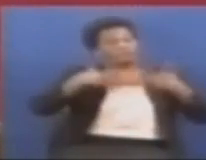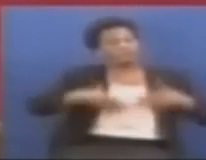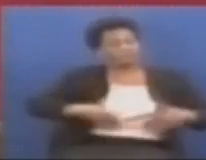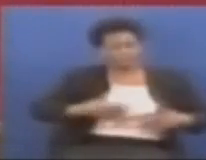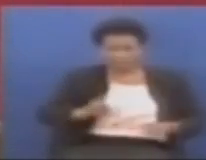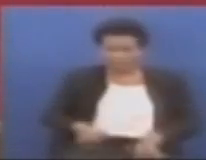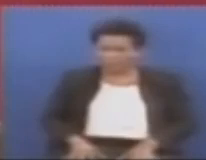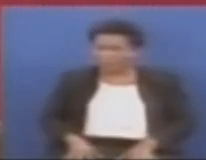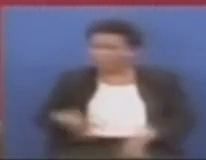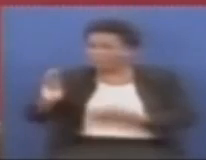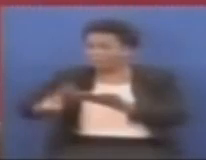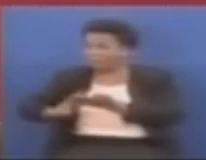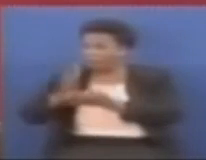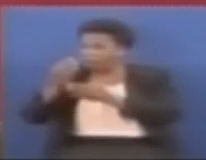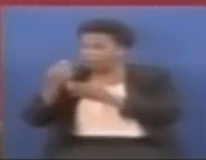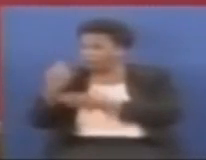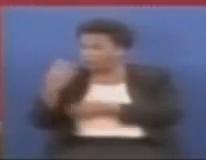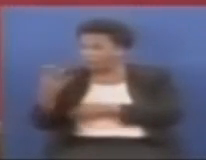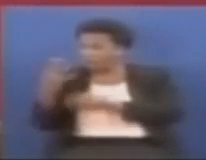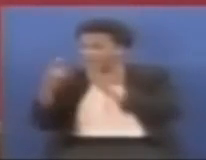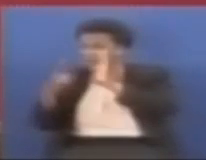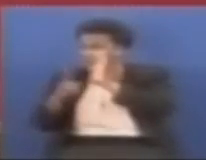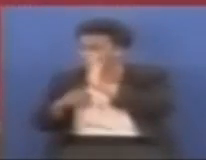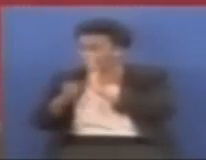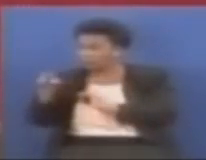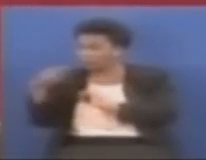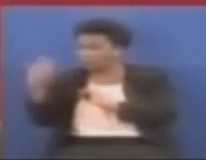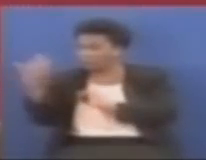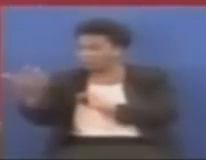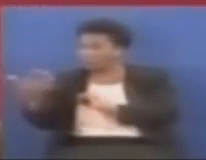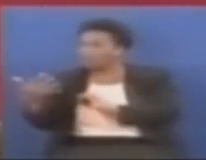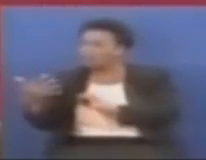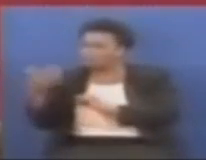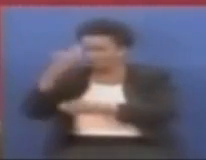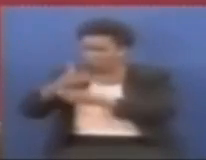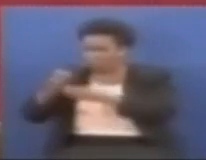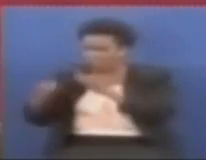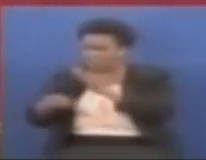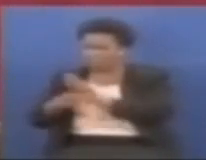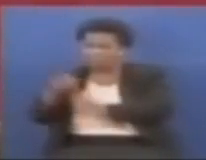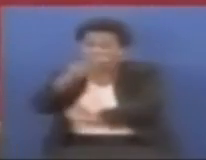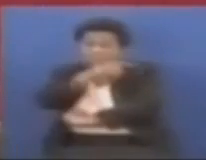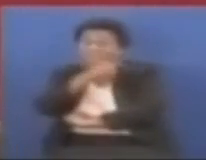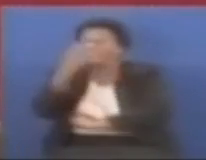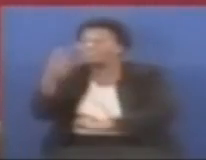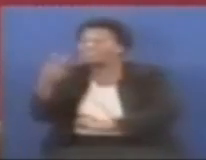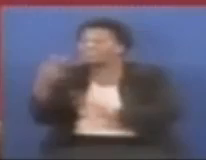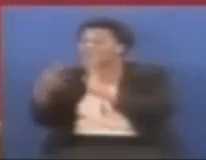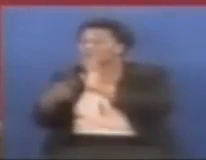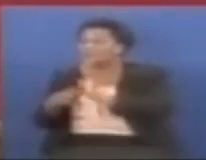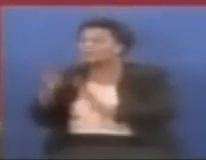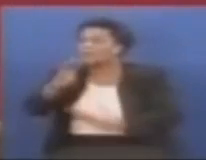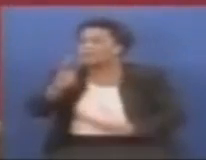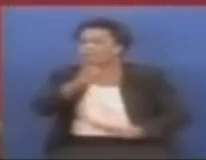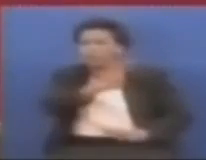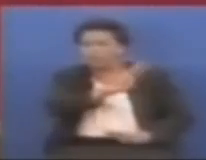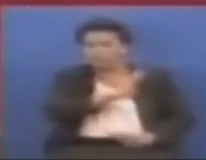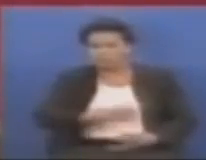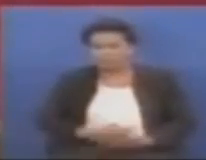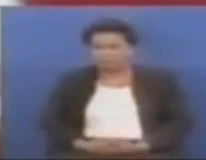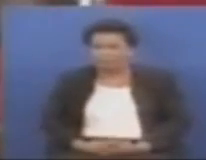shilingi bilioni 46.5 kwa ajili ya ujenzi wa hospitali 27 za halmashauri.